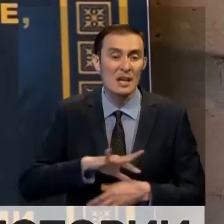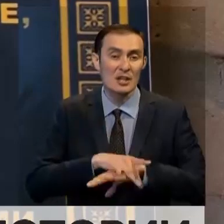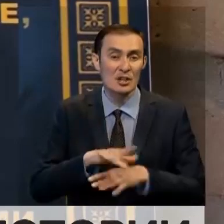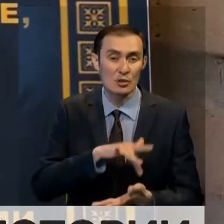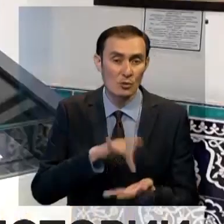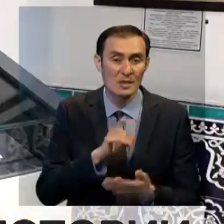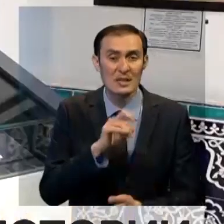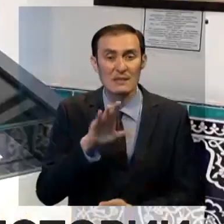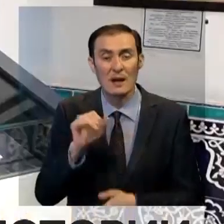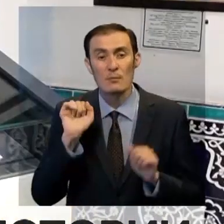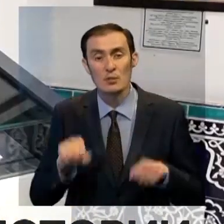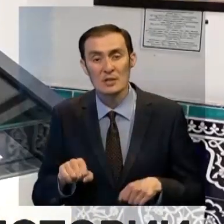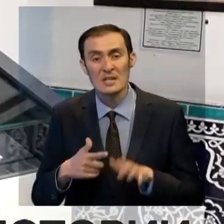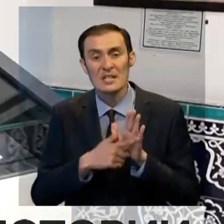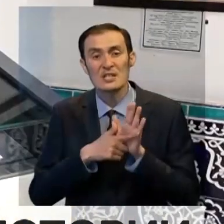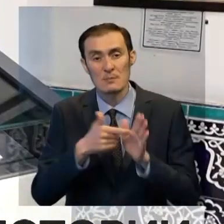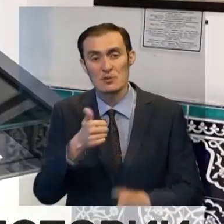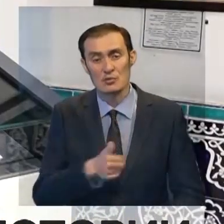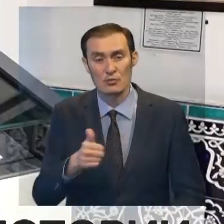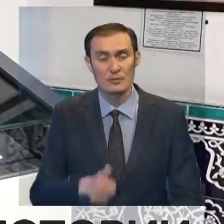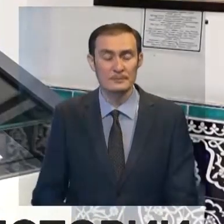Ташкента в Хиву можно будет за 7.